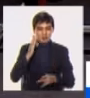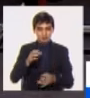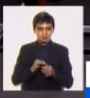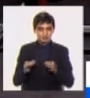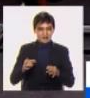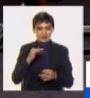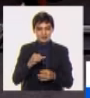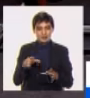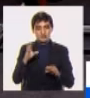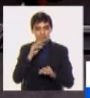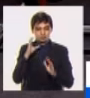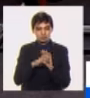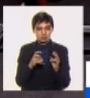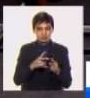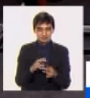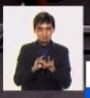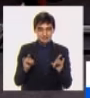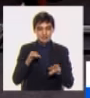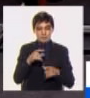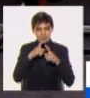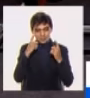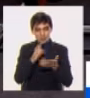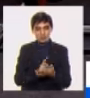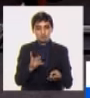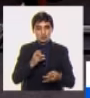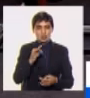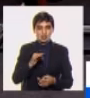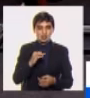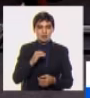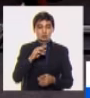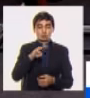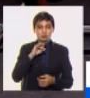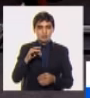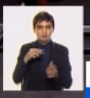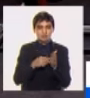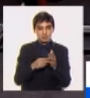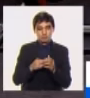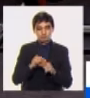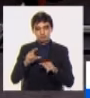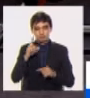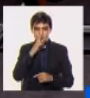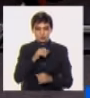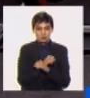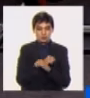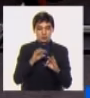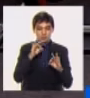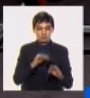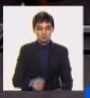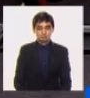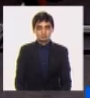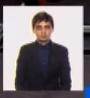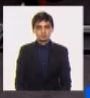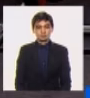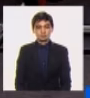случаях необходимо соблюдать дистанцию и носить маски туроператоры обещают не поднимать цены на отдых от кроме добавив сергей